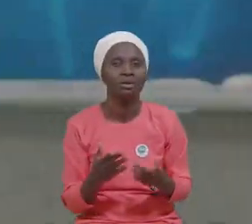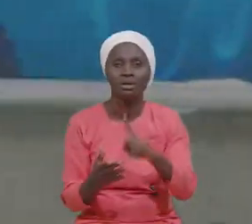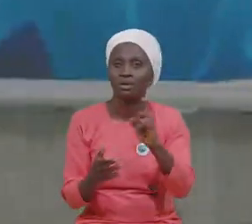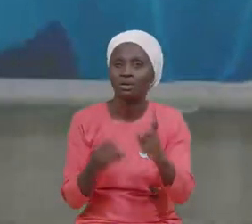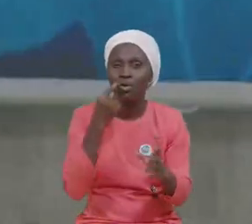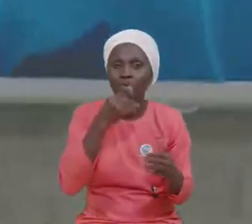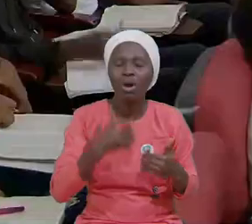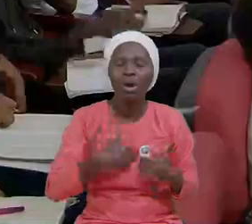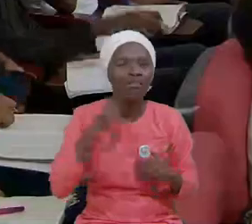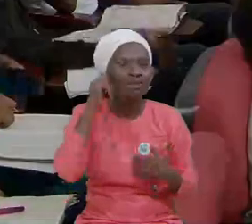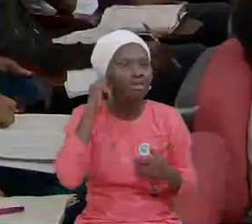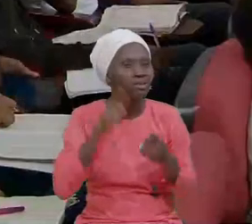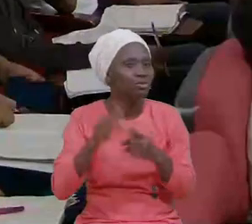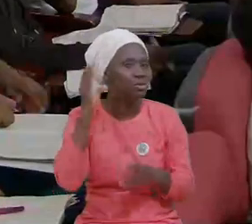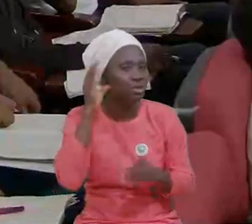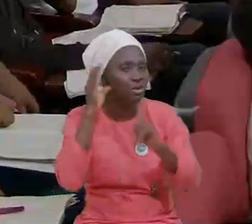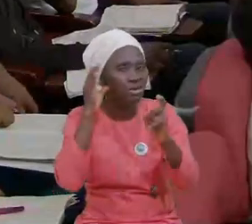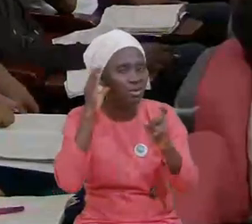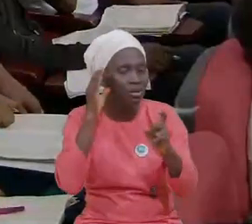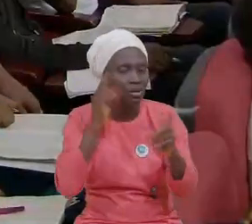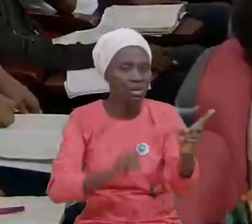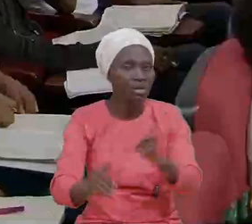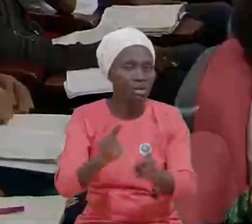oreilles. Moi, j'ai des oreilles pour entendre.